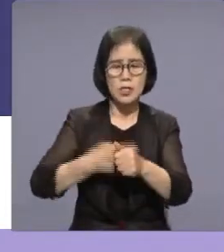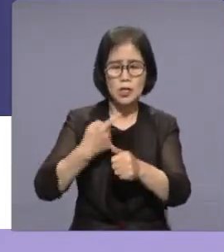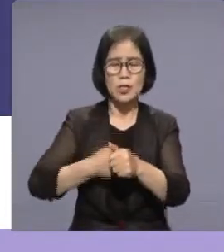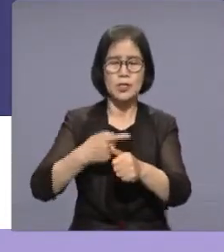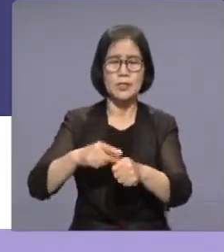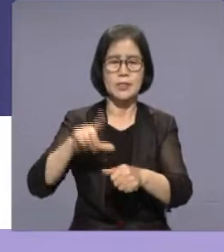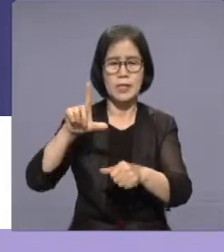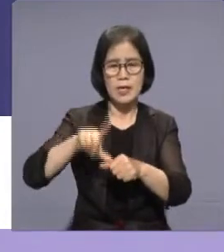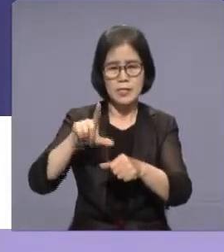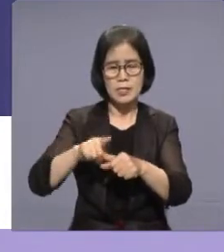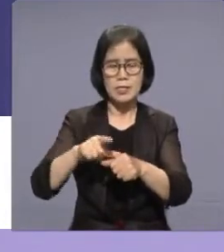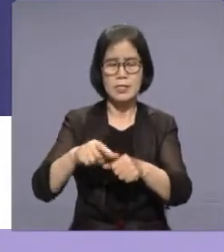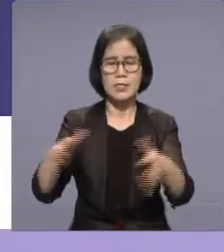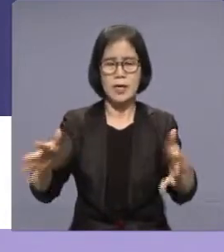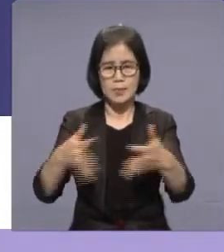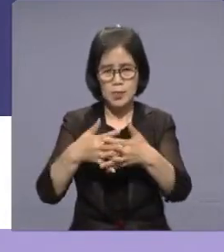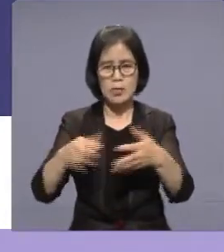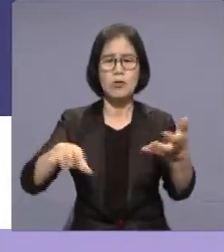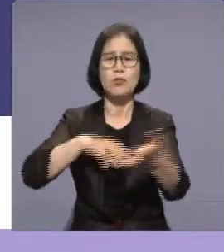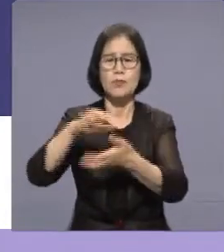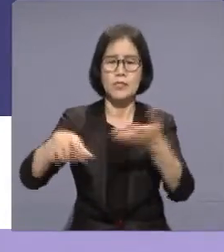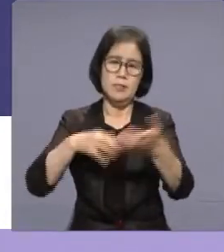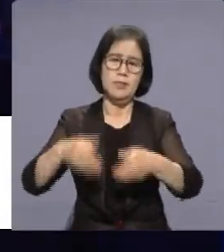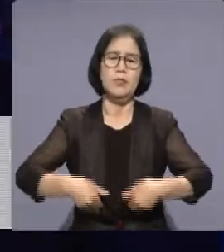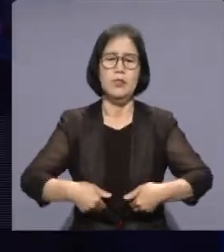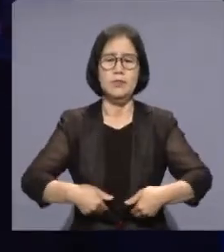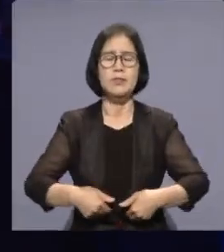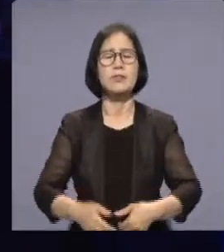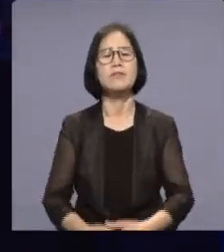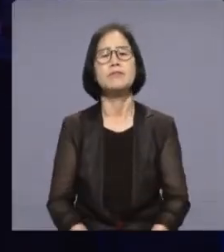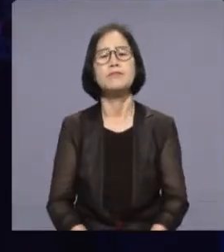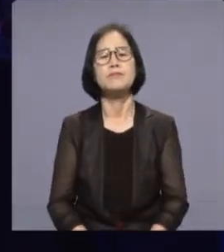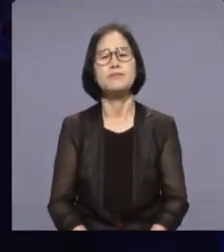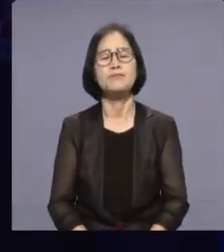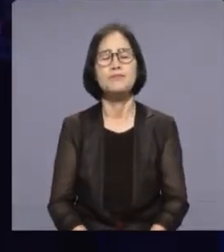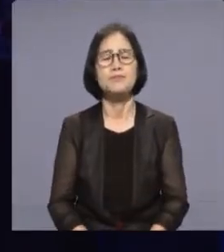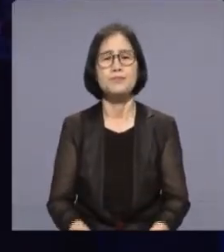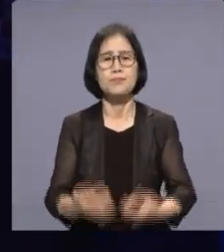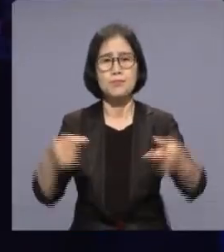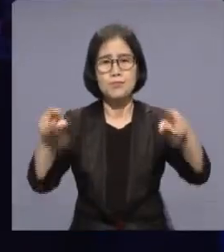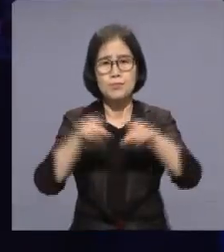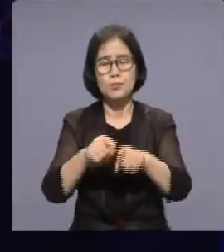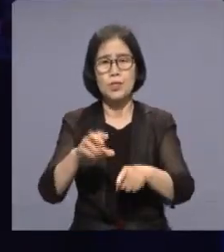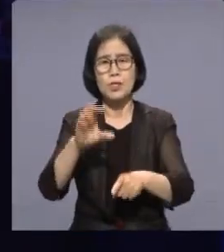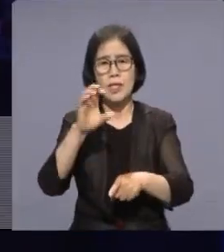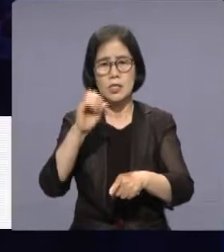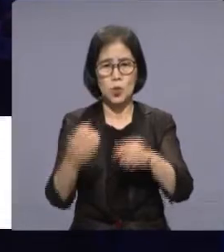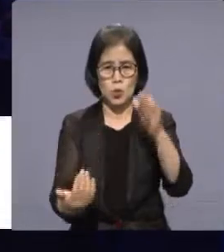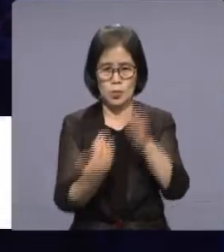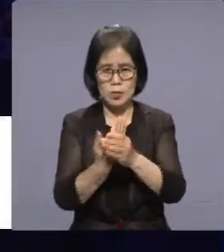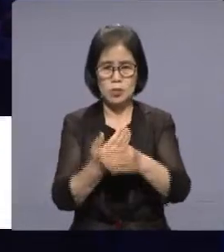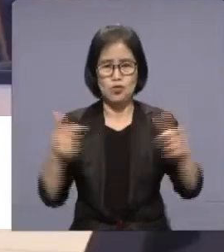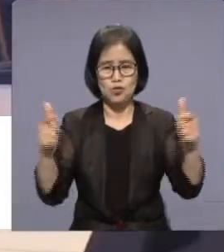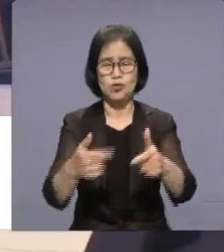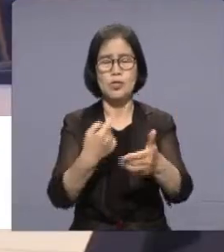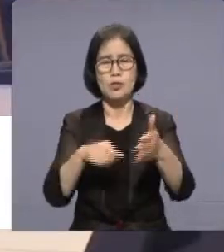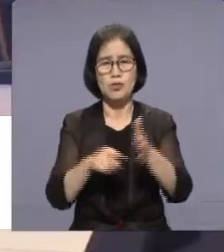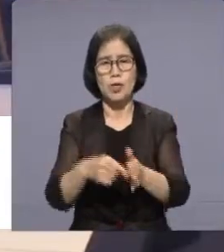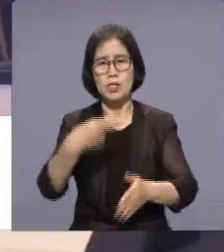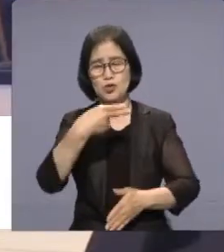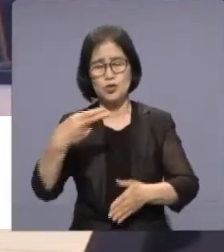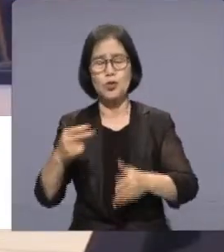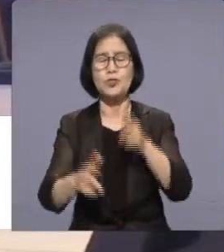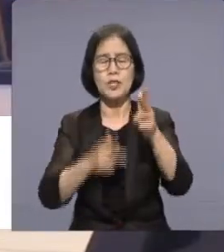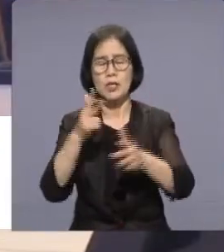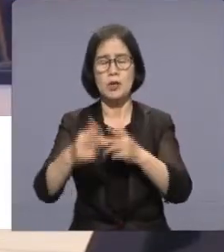천연가스를 합리적으로 믹스해 나가야 합니다. 아울러 탄소 발생을 줄이기 위한 수소